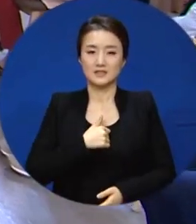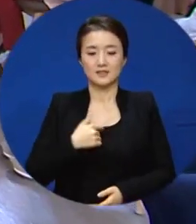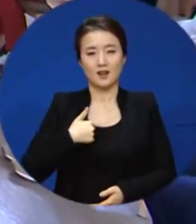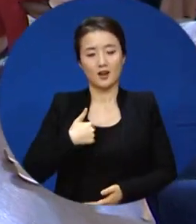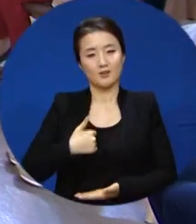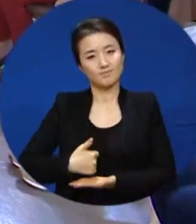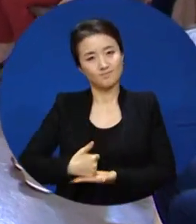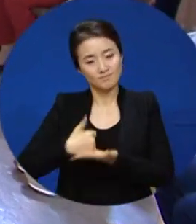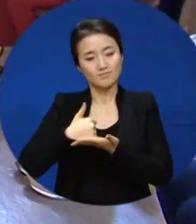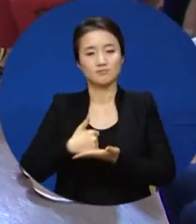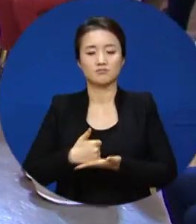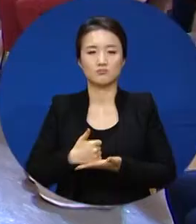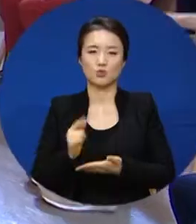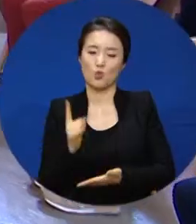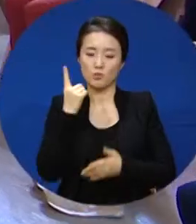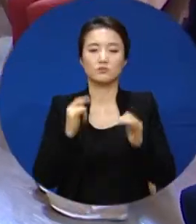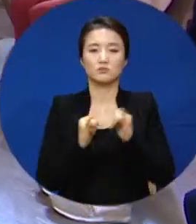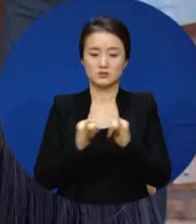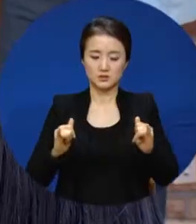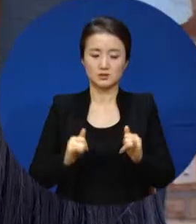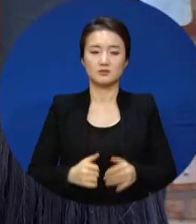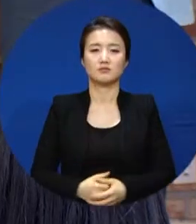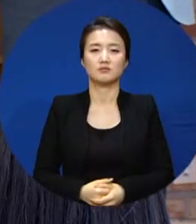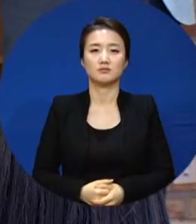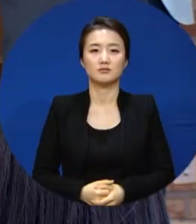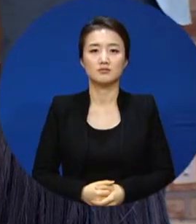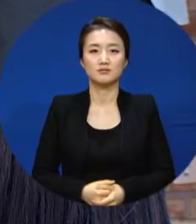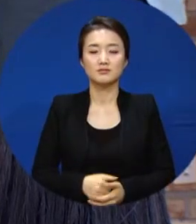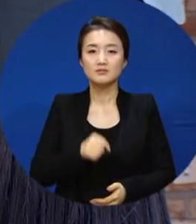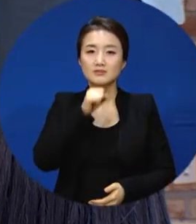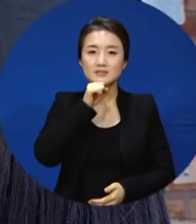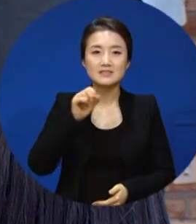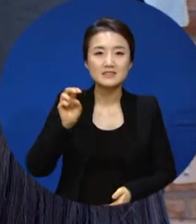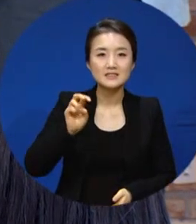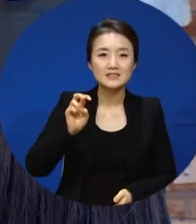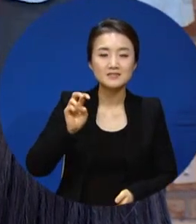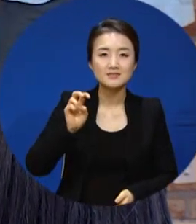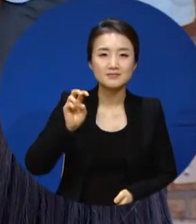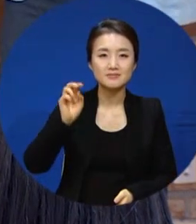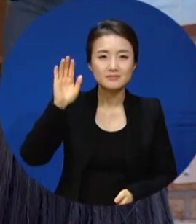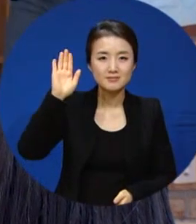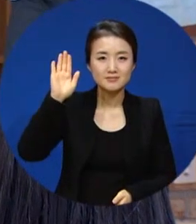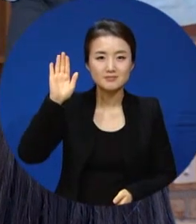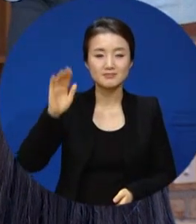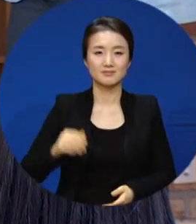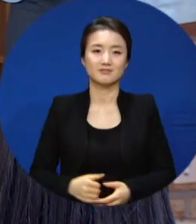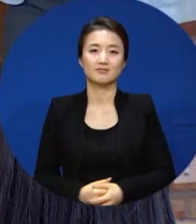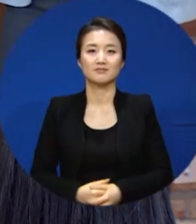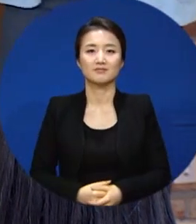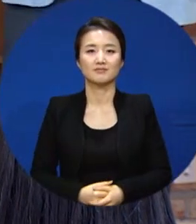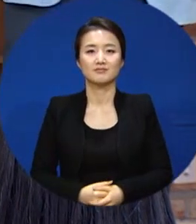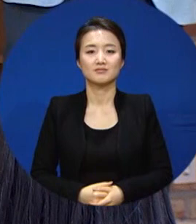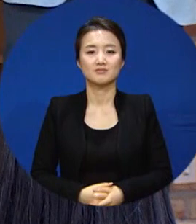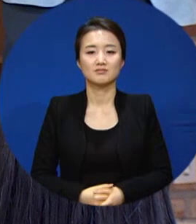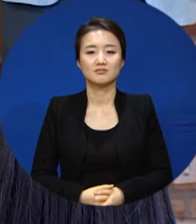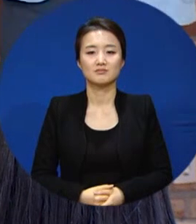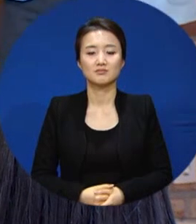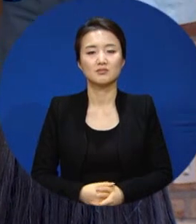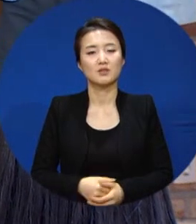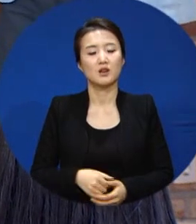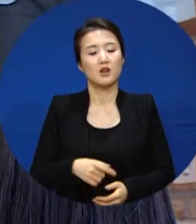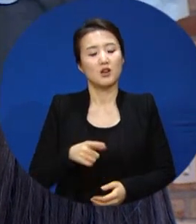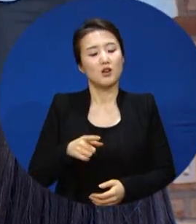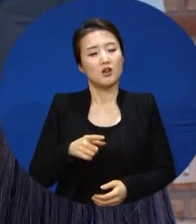분들입니다 아주 높은 분들 20점 이상 손들어 보세요 오케이 2분들 보통의 분들 자존감